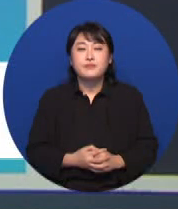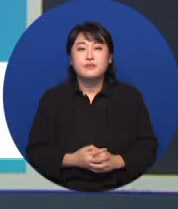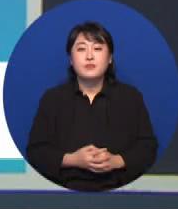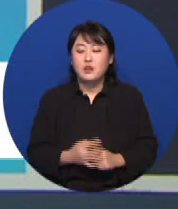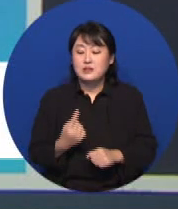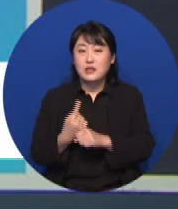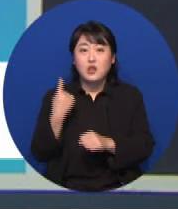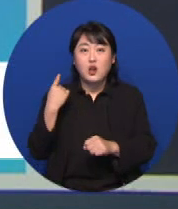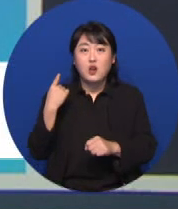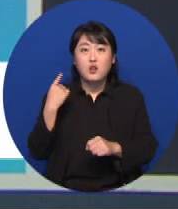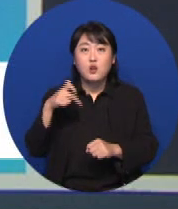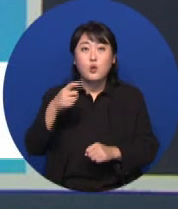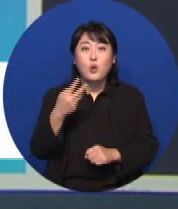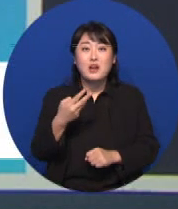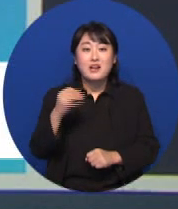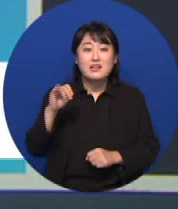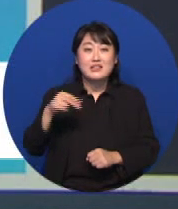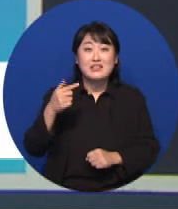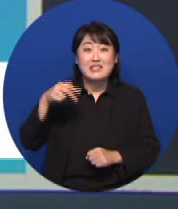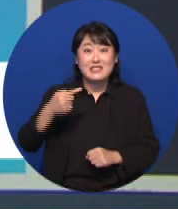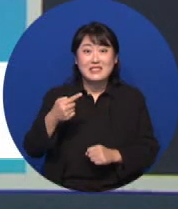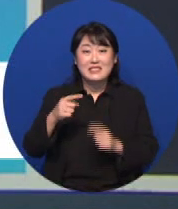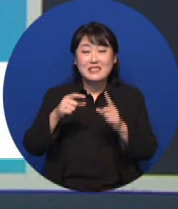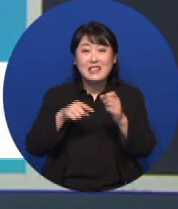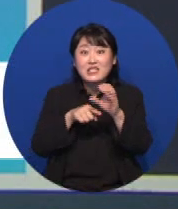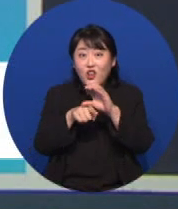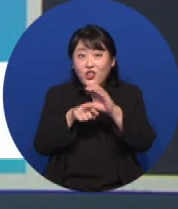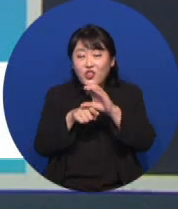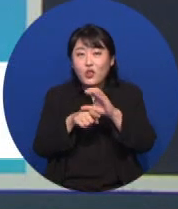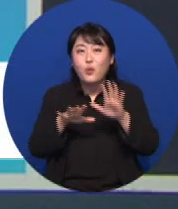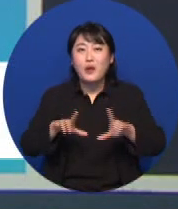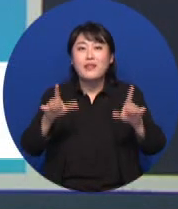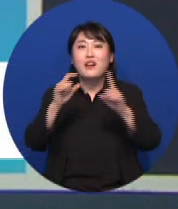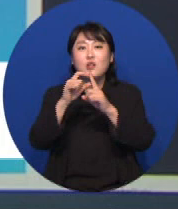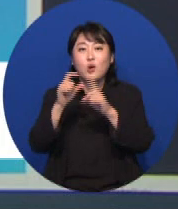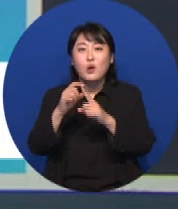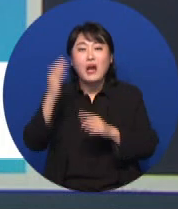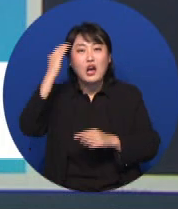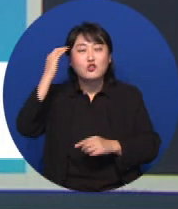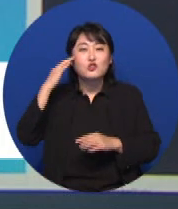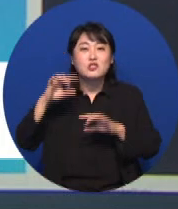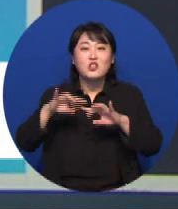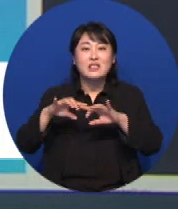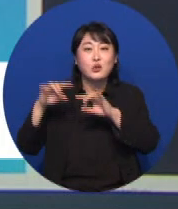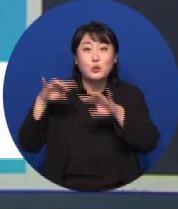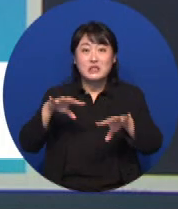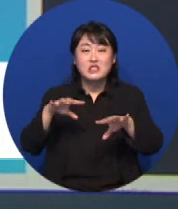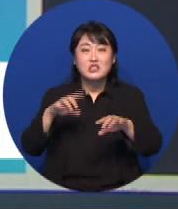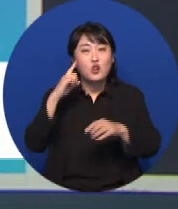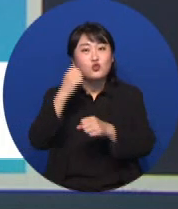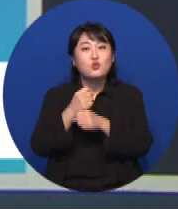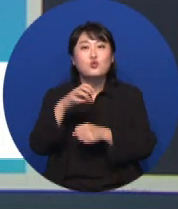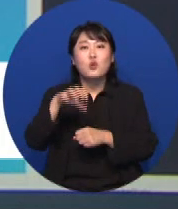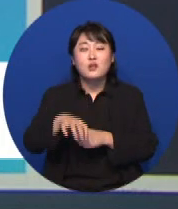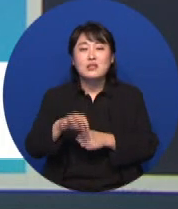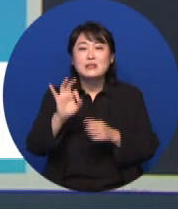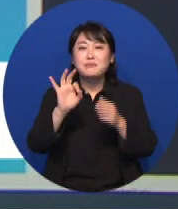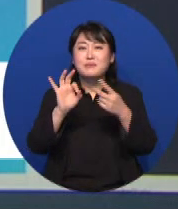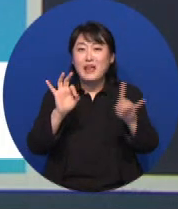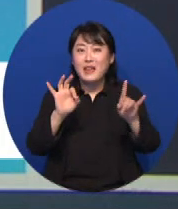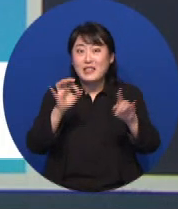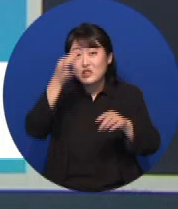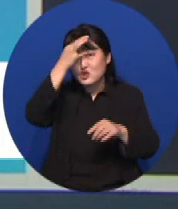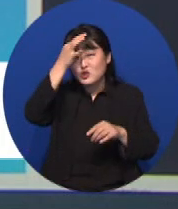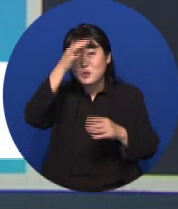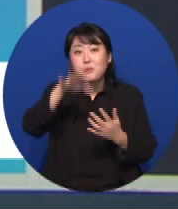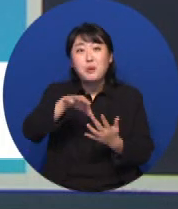지난해 영국 콜리스 사전 올해의 단어로 선정됐고 한국전자통신연구원 이에 올해 10대 기술로도 뽑은 기술